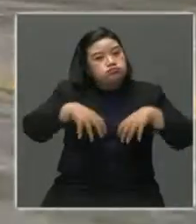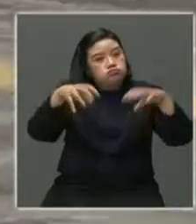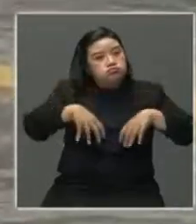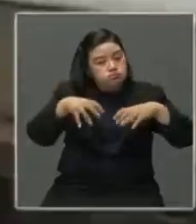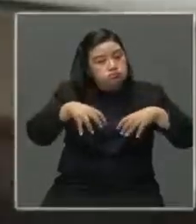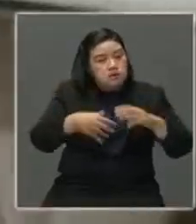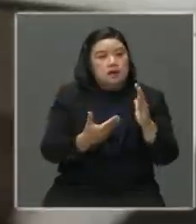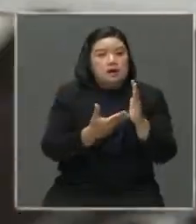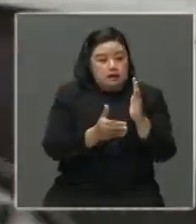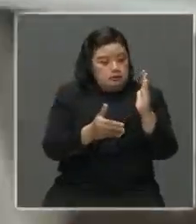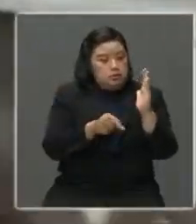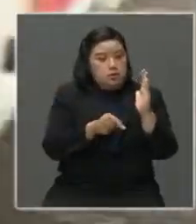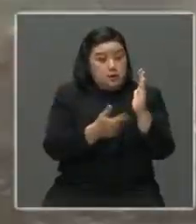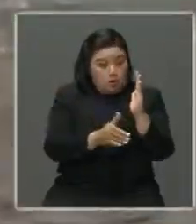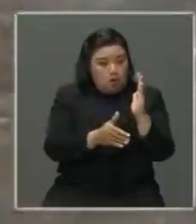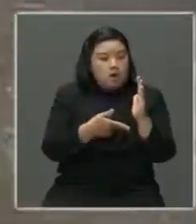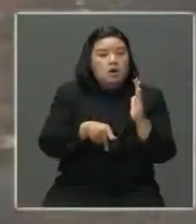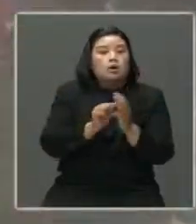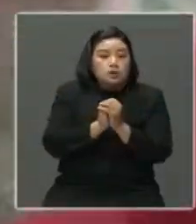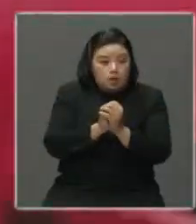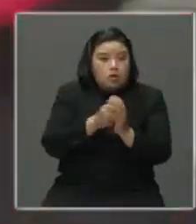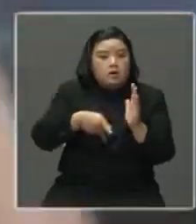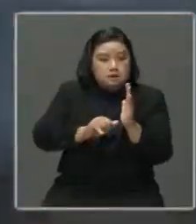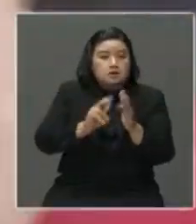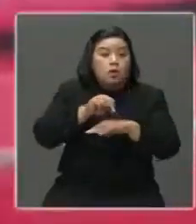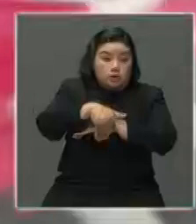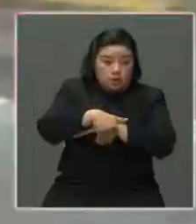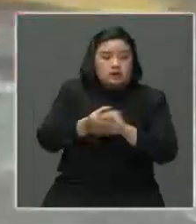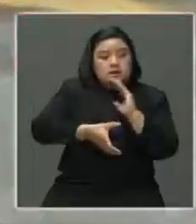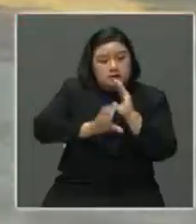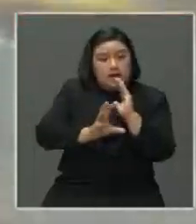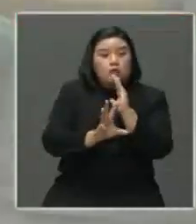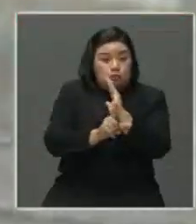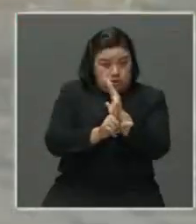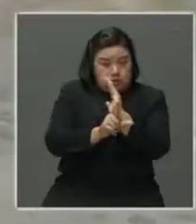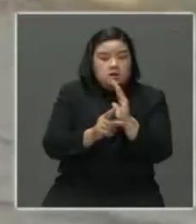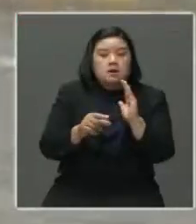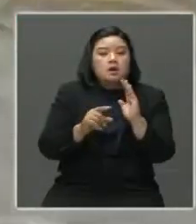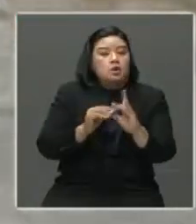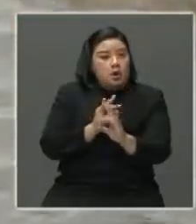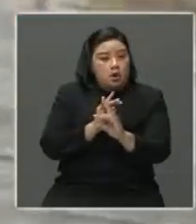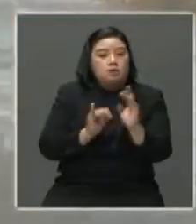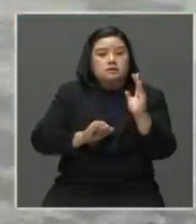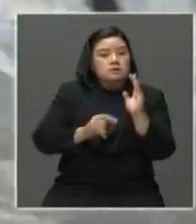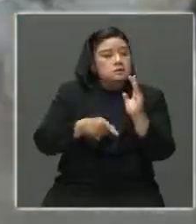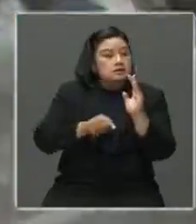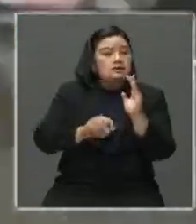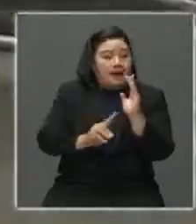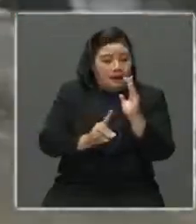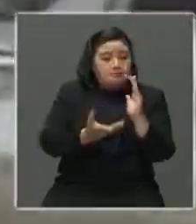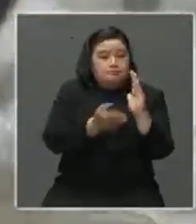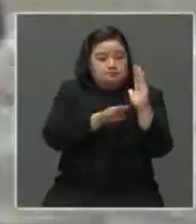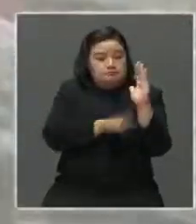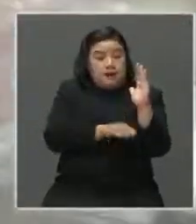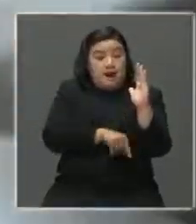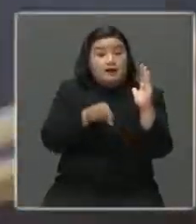หนักที่นครนายกปราจีนบุรีฉะเชิงเทราสระแก้วชลบุรีระยองจันทบุรีและตราดค่ะส่วนที่ภาคใต้ก็จะ